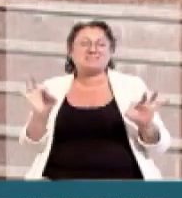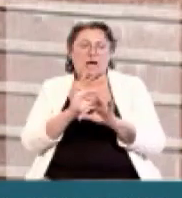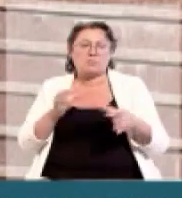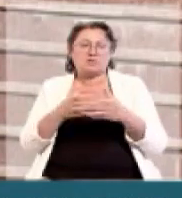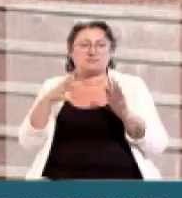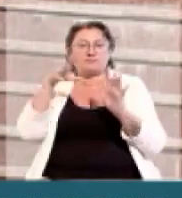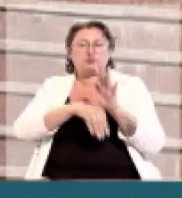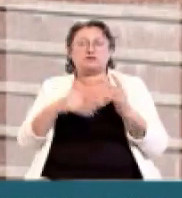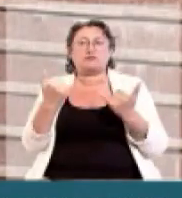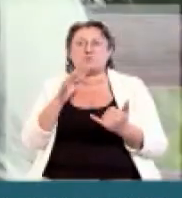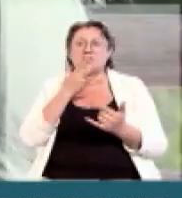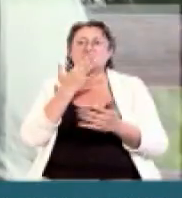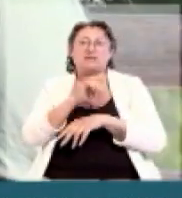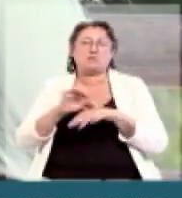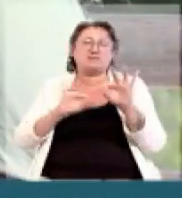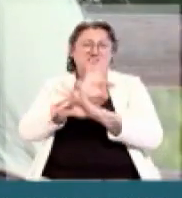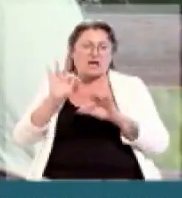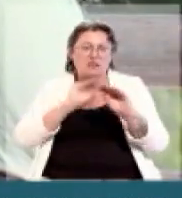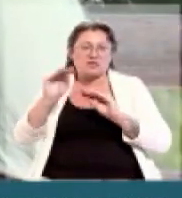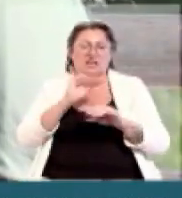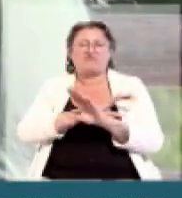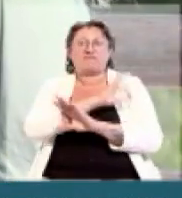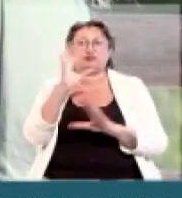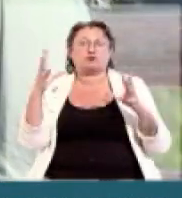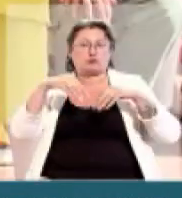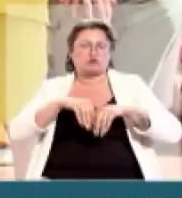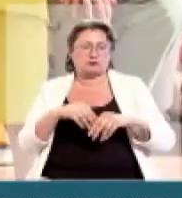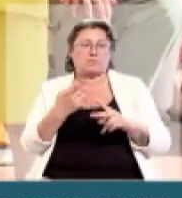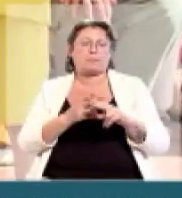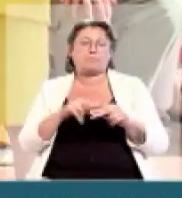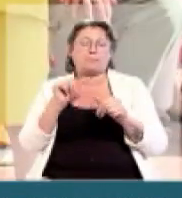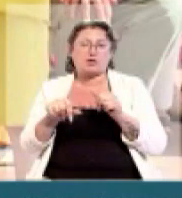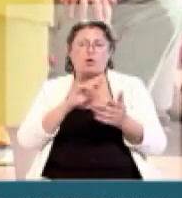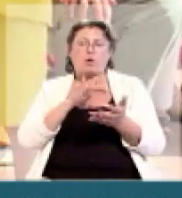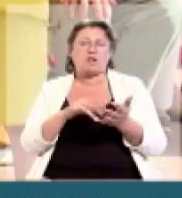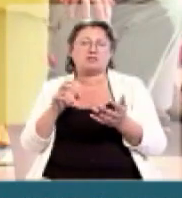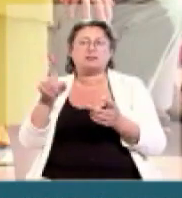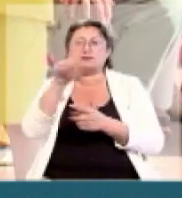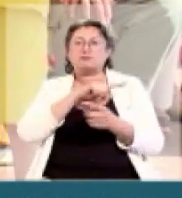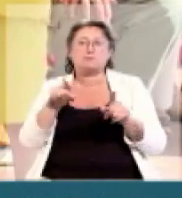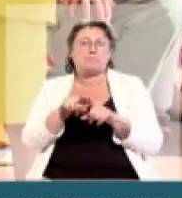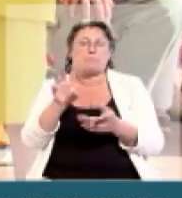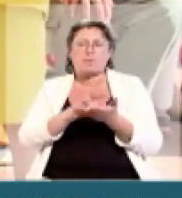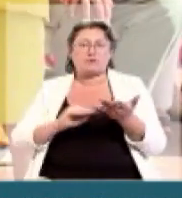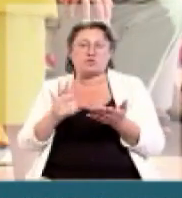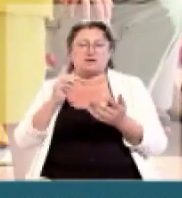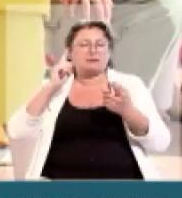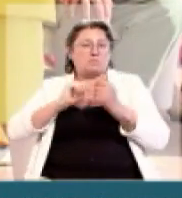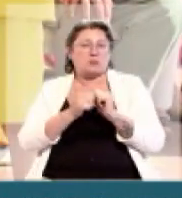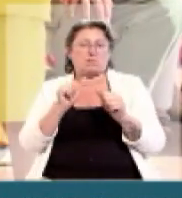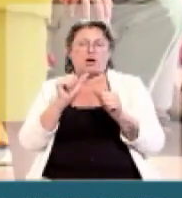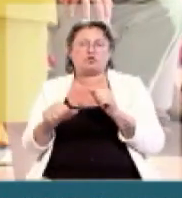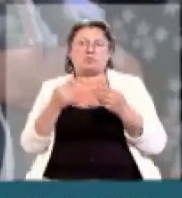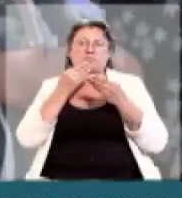себе современный западный дизайн и восточный колорит. Именно поэтому город неповторим, запоминаем и особенно.